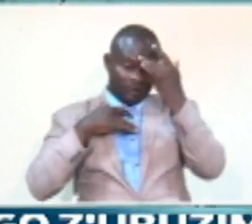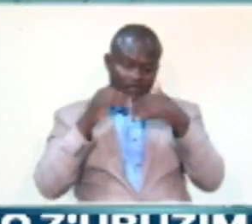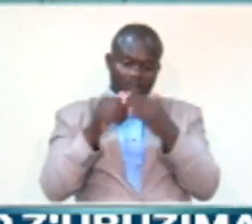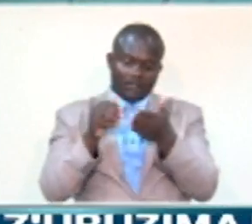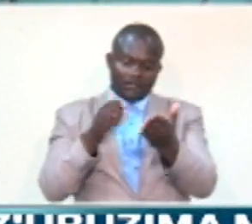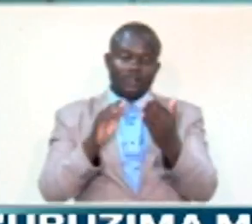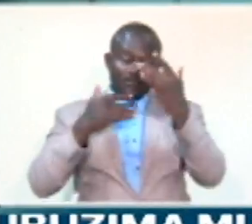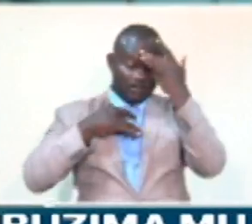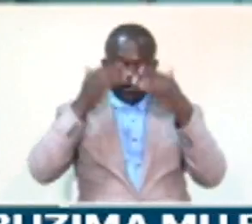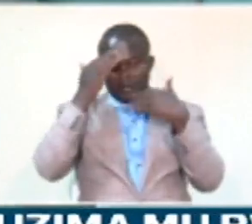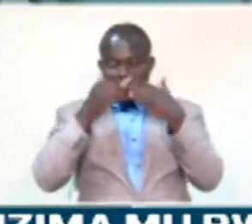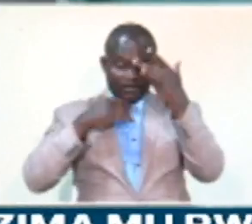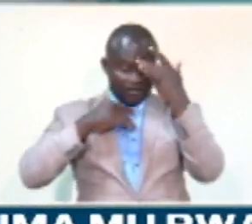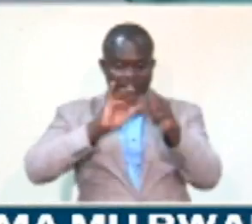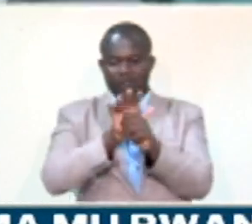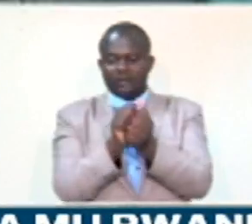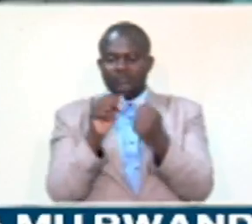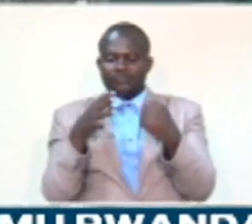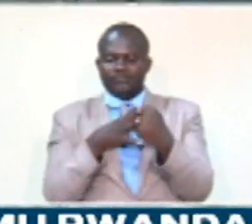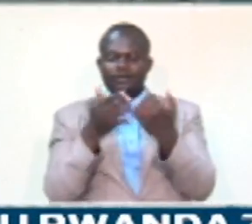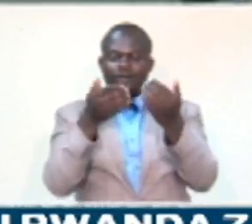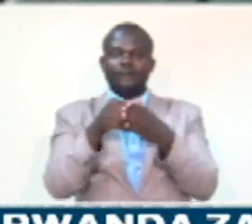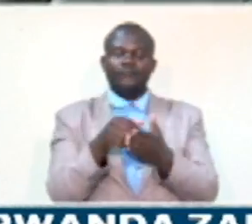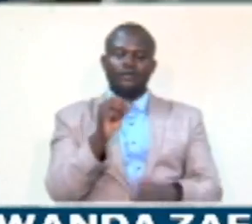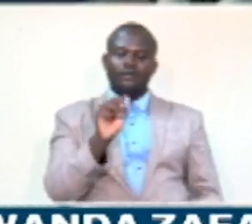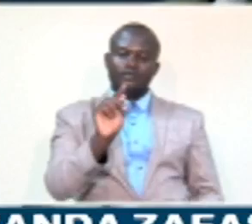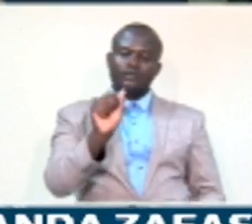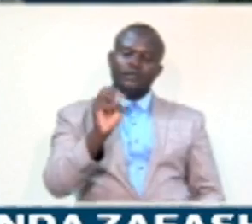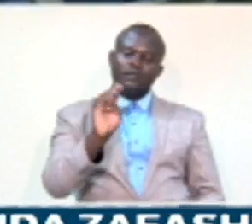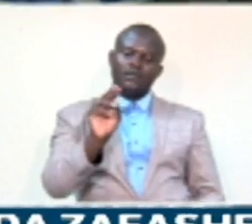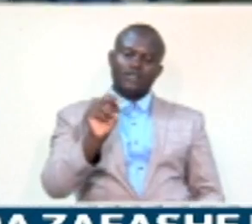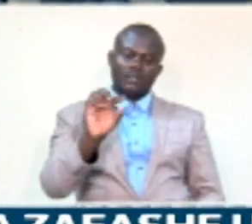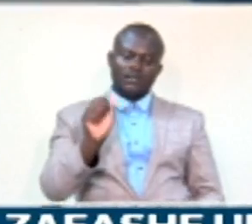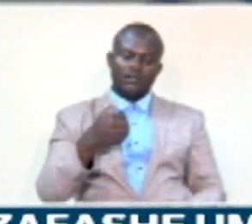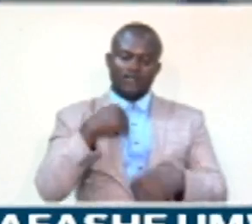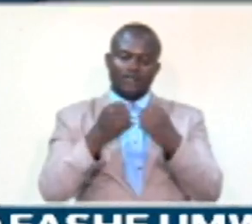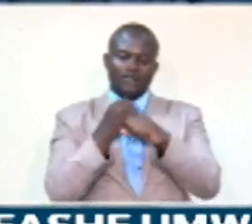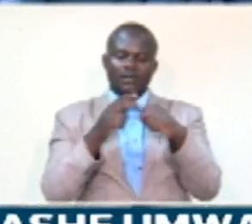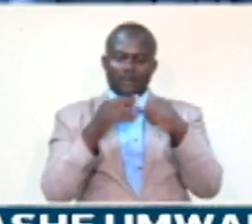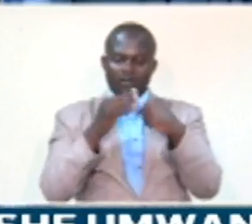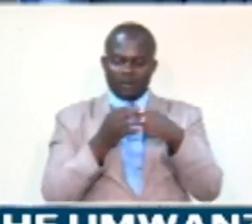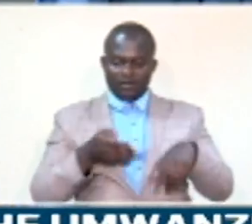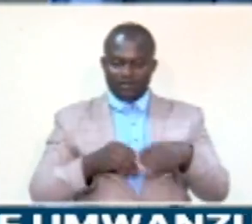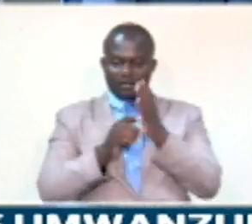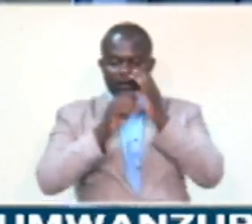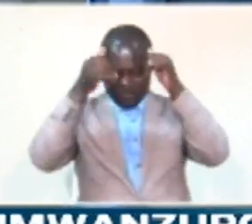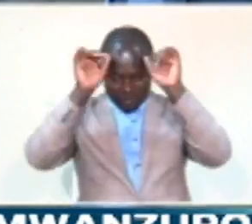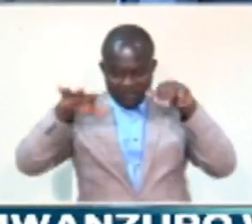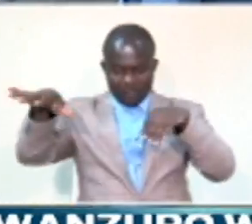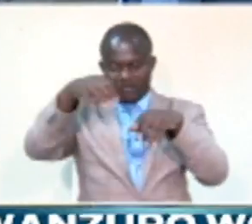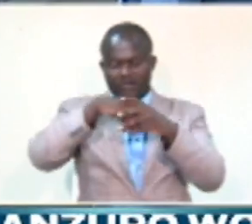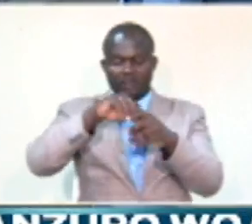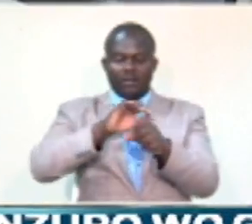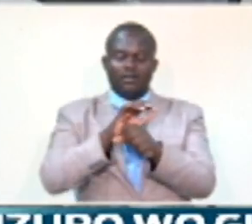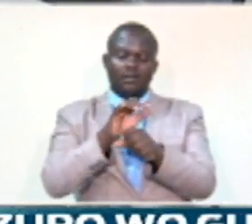arakurikiranwa n'abaganga akora ko yanduye COVID-19. Uyu ni Mukamba Nigaba Victoria w'imyaka 78 ukomoka mu karere ka Nyagatare mu ntara